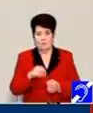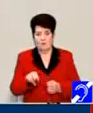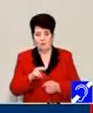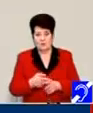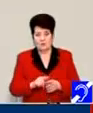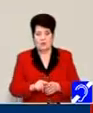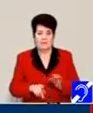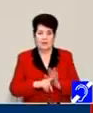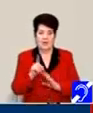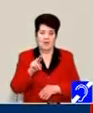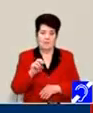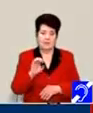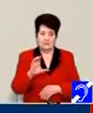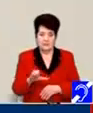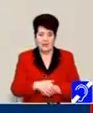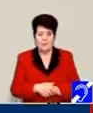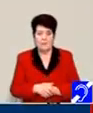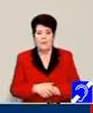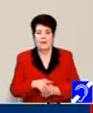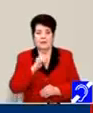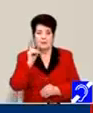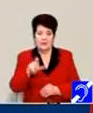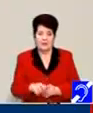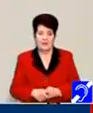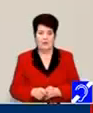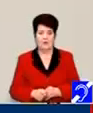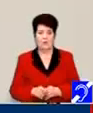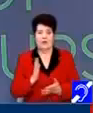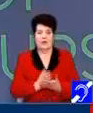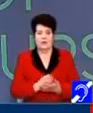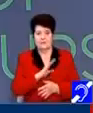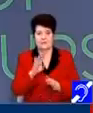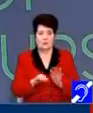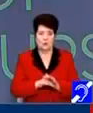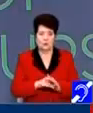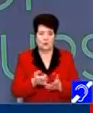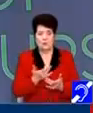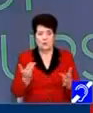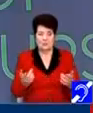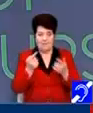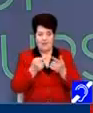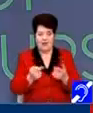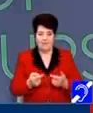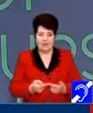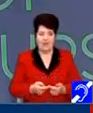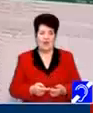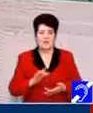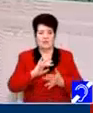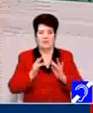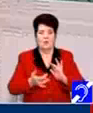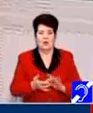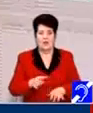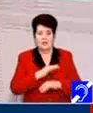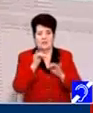finalizarea fiecărui pas dintr-un modul, tânărul antreprenor este supus anumitor verificări. Platforma online va contribui